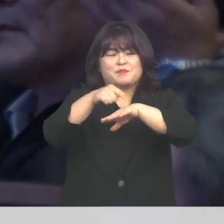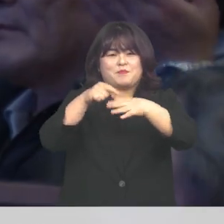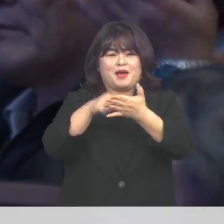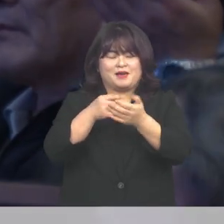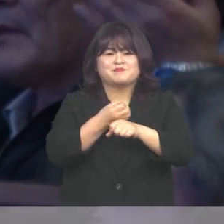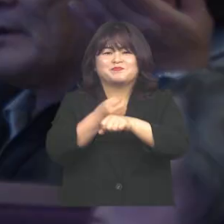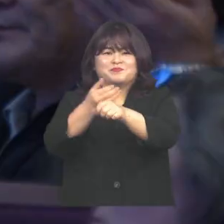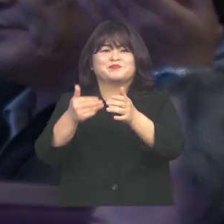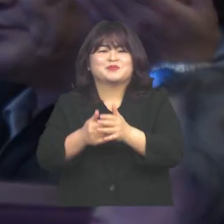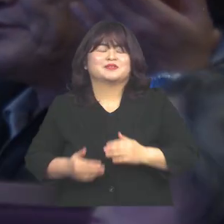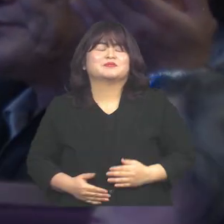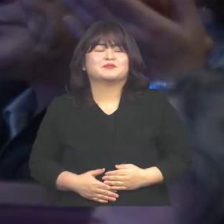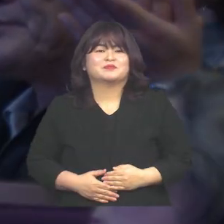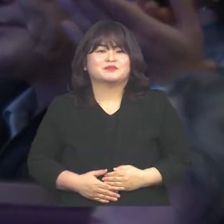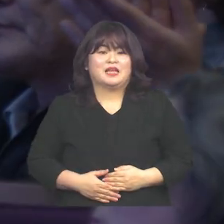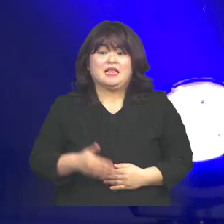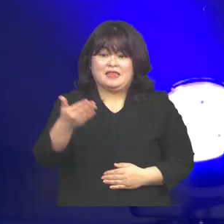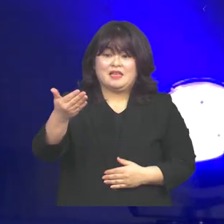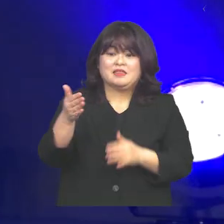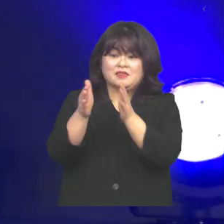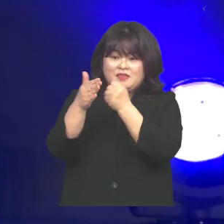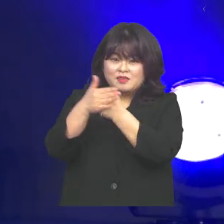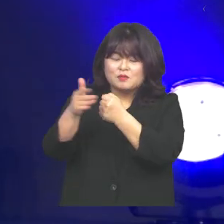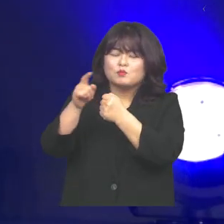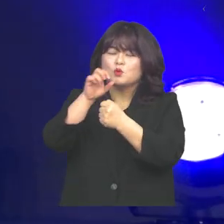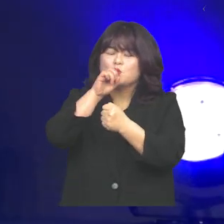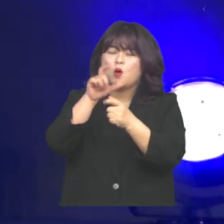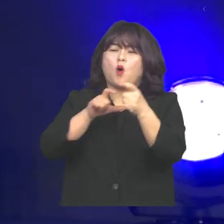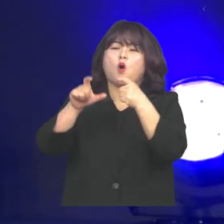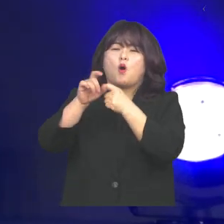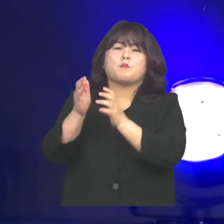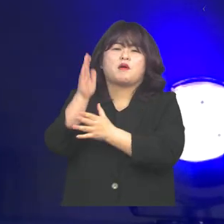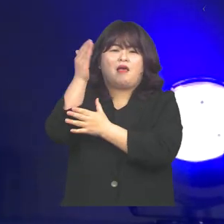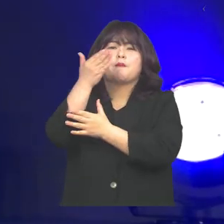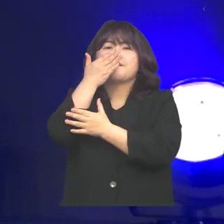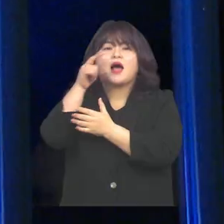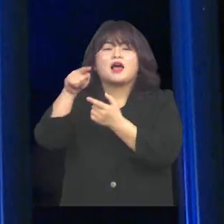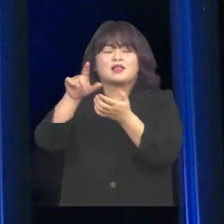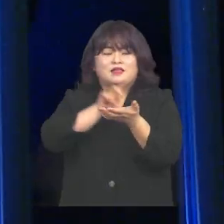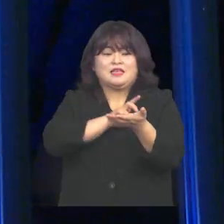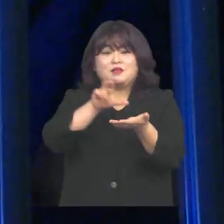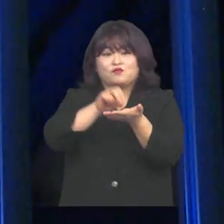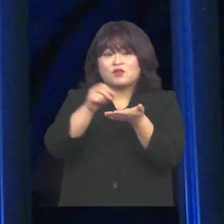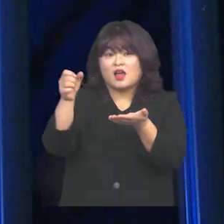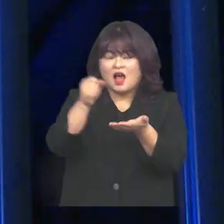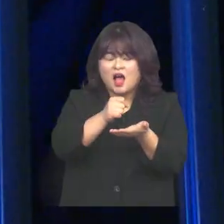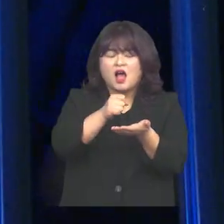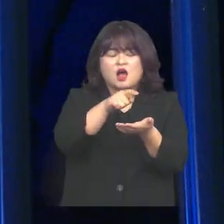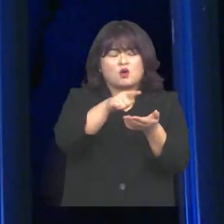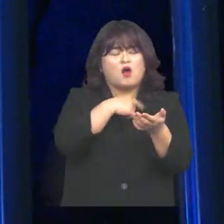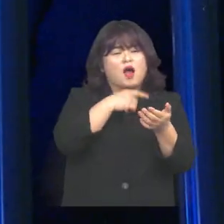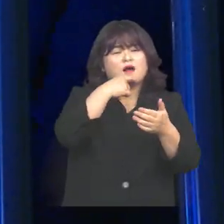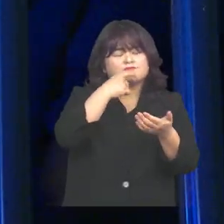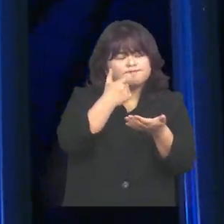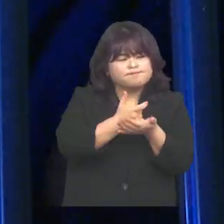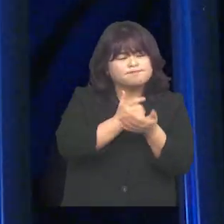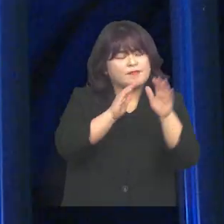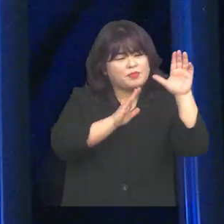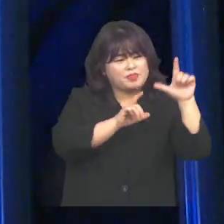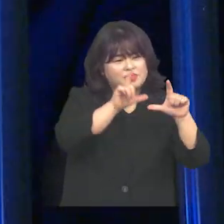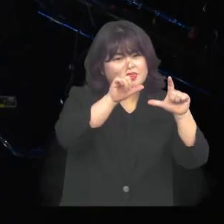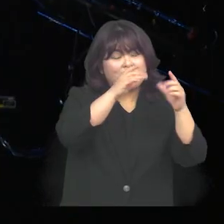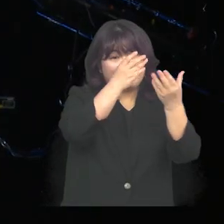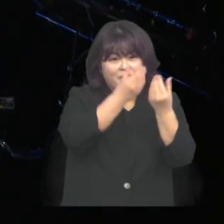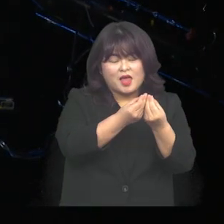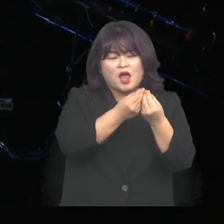뜻을 전했습니다. 당신 덕분에 빛나는 용인을 주제로 열린 이날 행사에선 자원봉사자의 감동